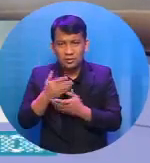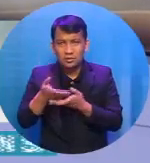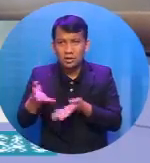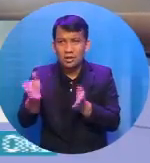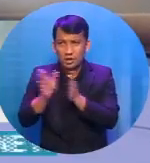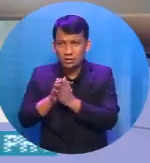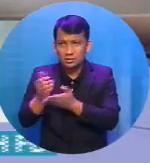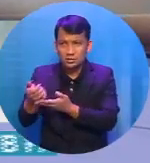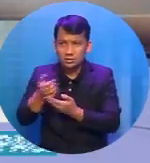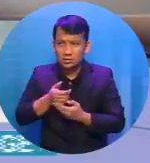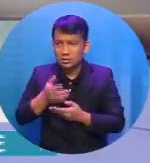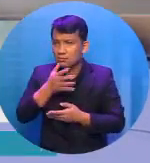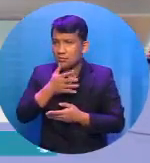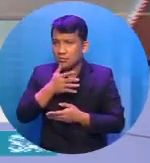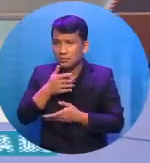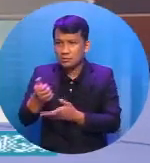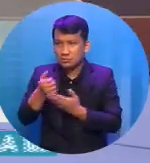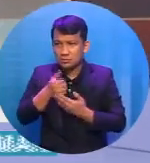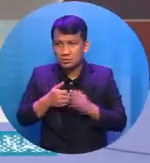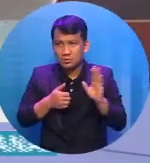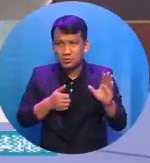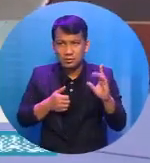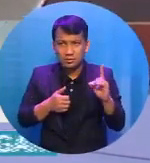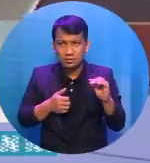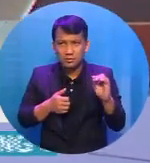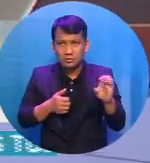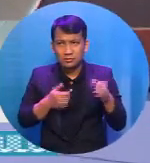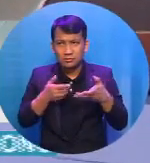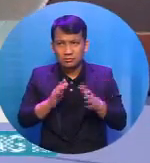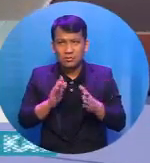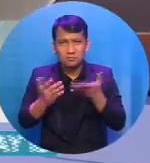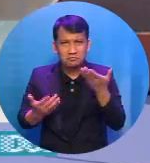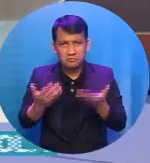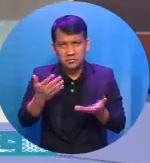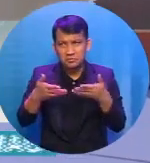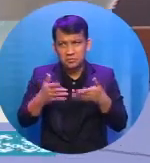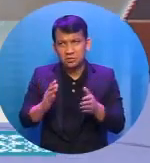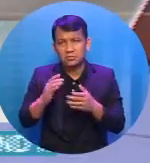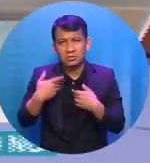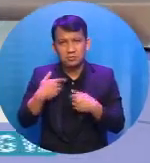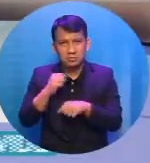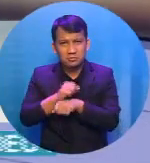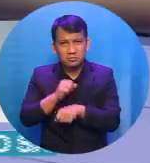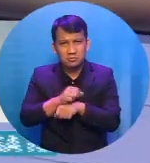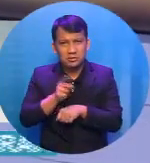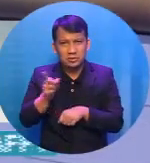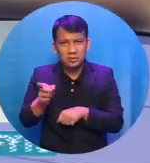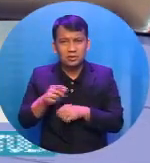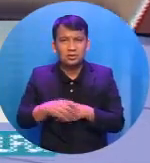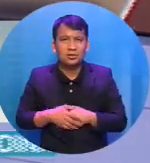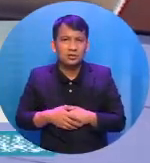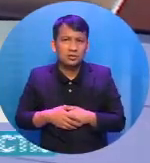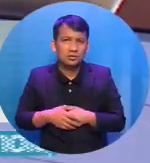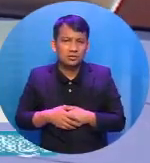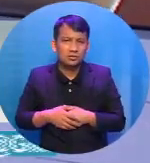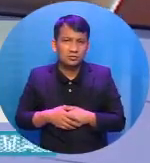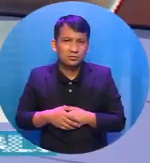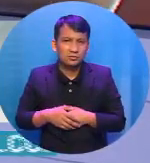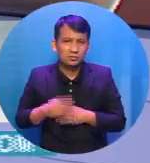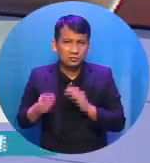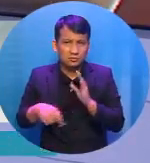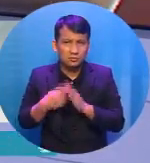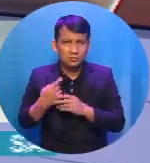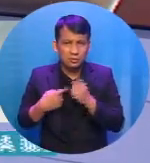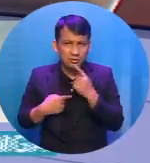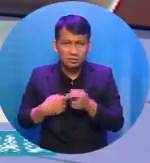pahintulot sa nanay mo at kukuha ka ng pahintulot sa dole. Papayagan ka naman na mag-part-time job. 16 pa lang po kasi